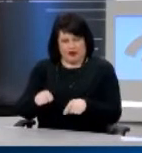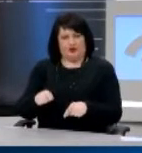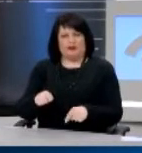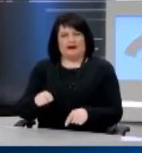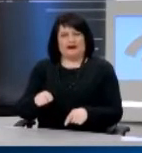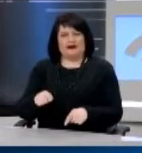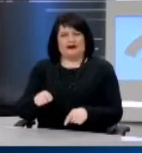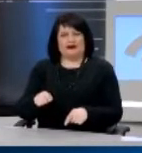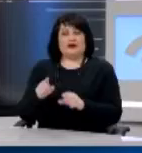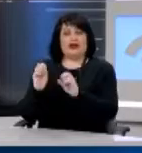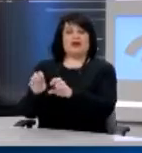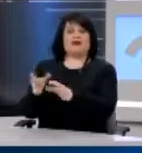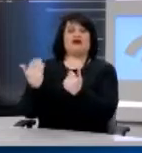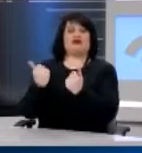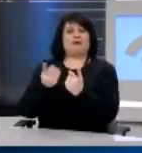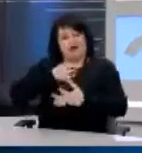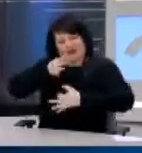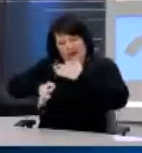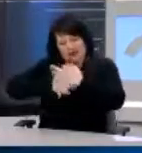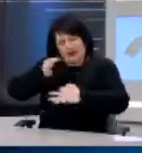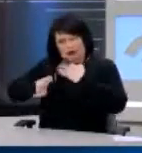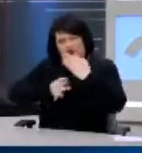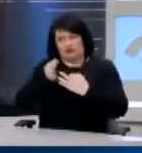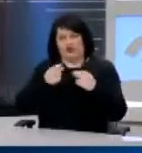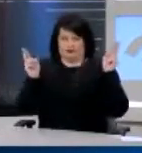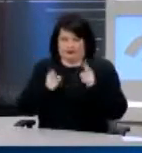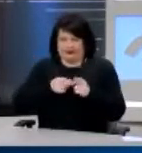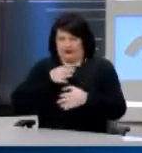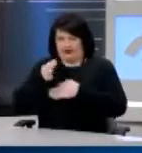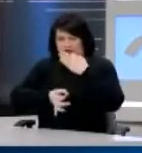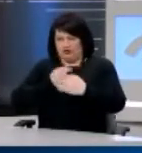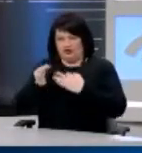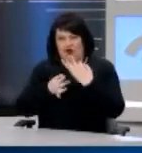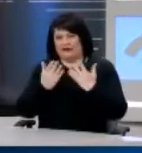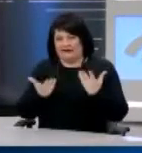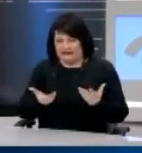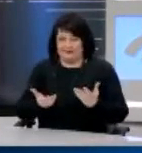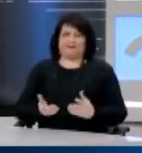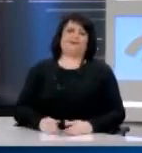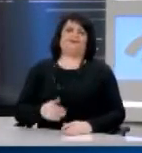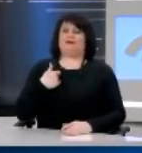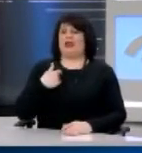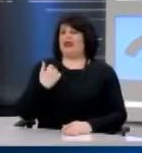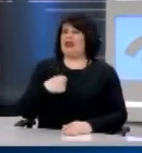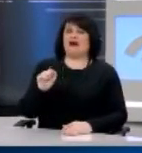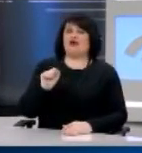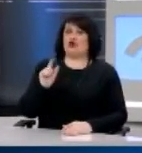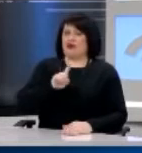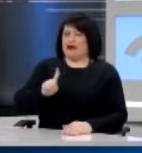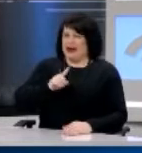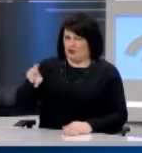έχει και πλήρη ενημέρωση και θα τα αναλύσω επιγραμματικά. Εκεί λοιπόν όπου θα διαφωνήσω